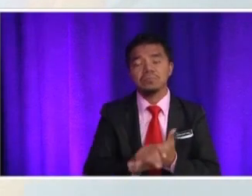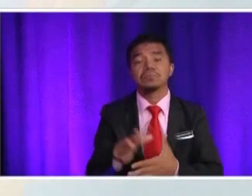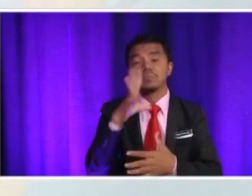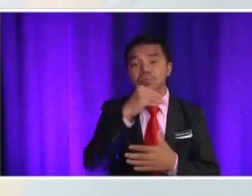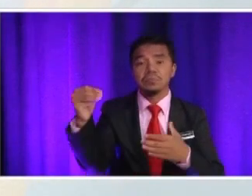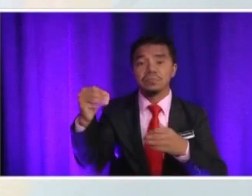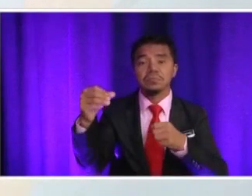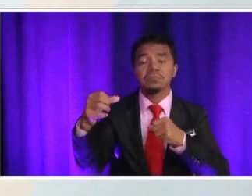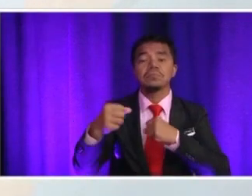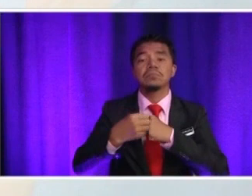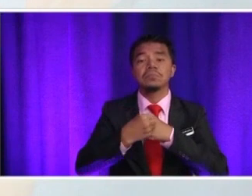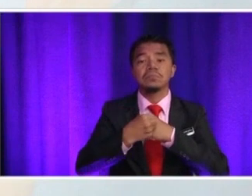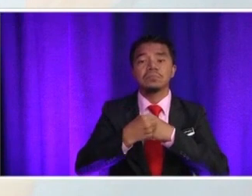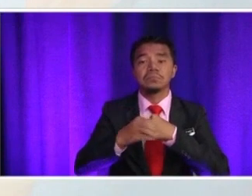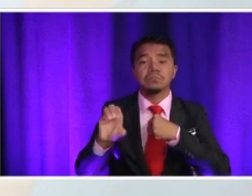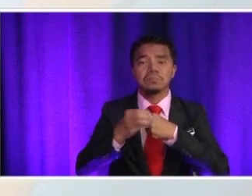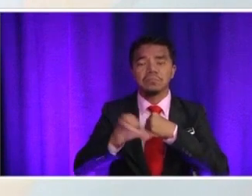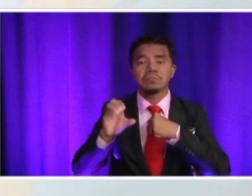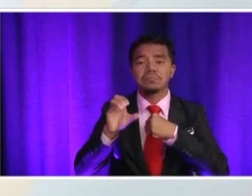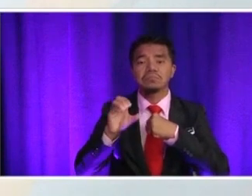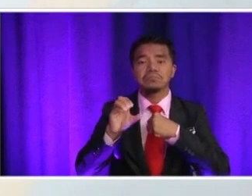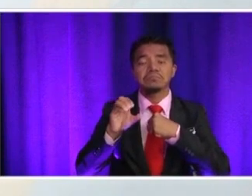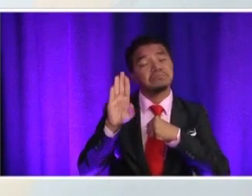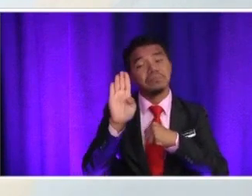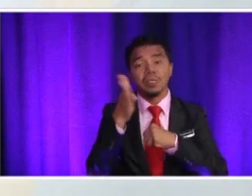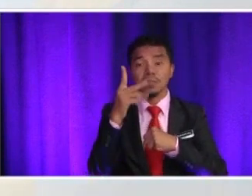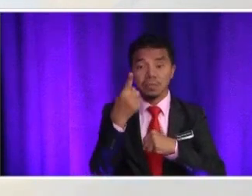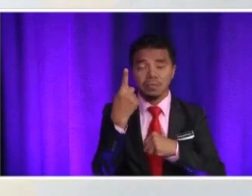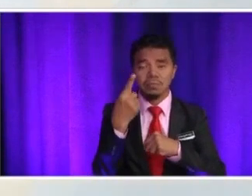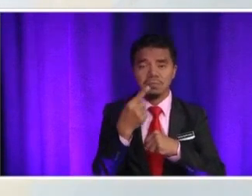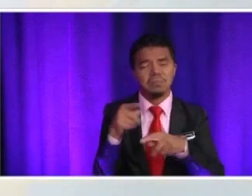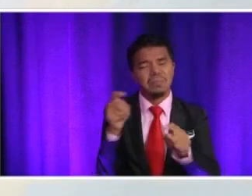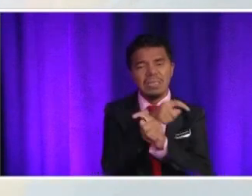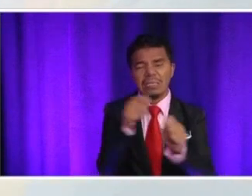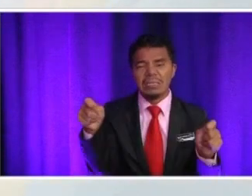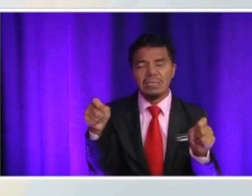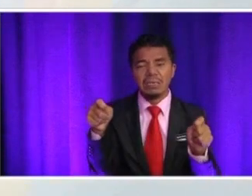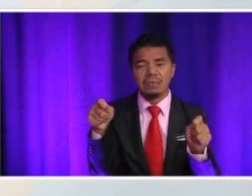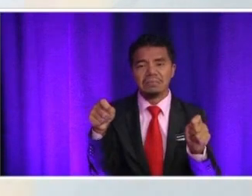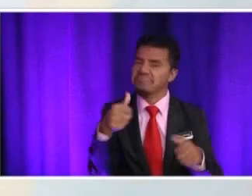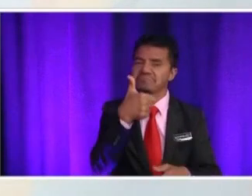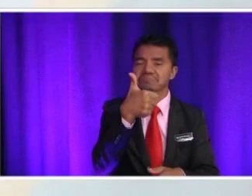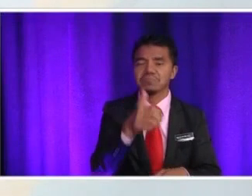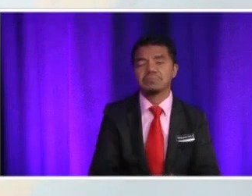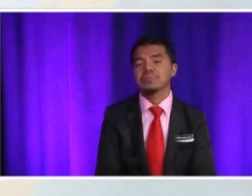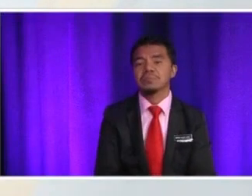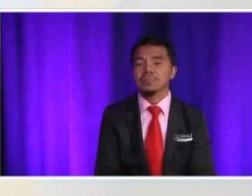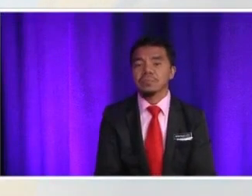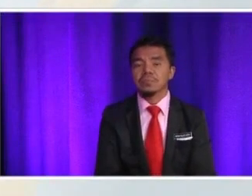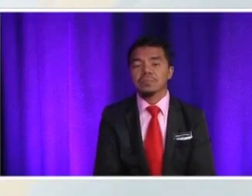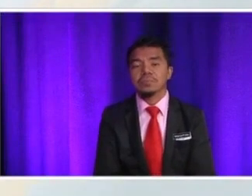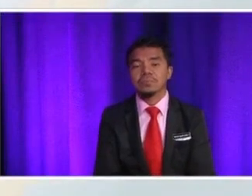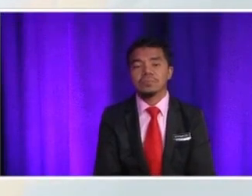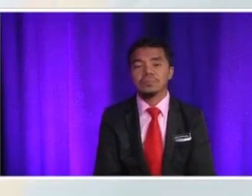Okey. Jadi maknanya dalam soalan tadi, promosi yang dilaksanakan hanya menggunakan kain rentang. Jadi kalau